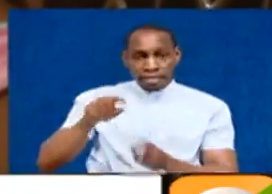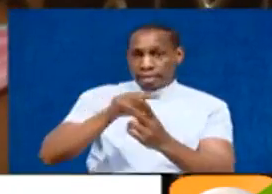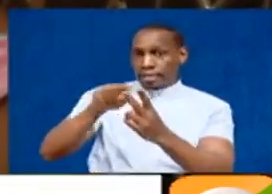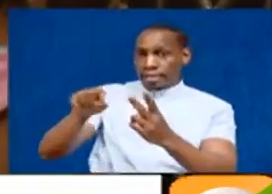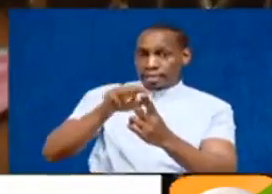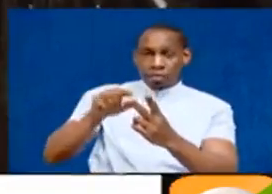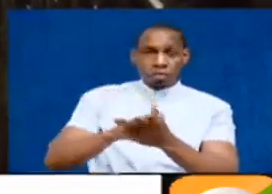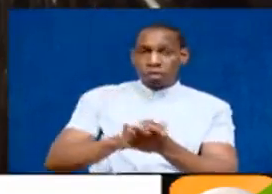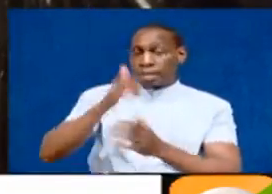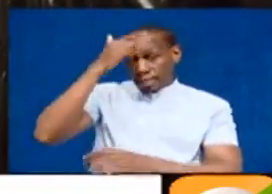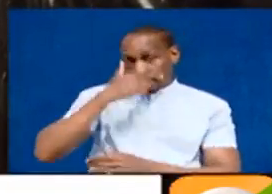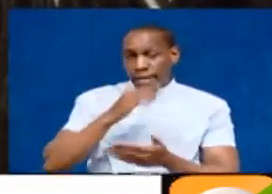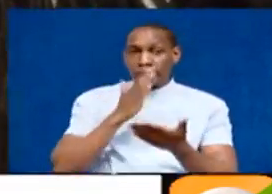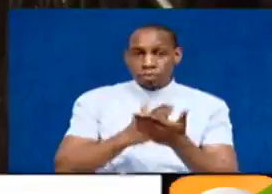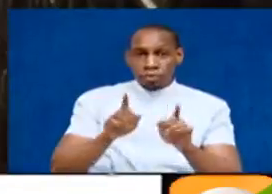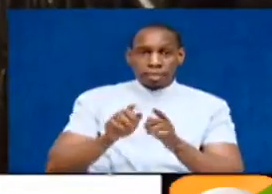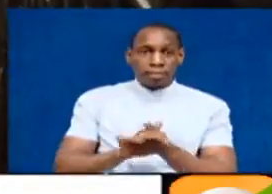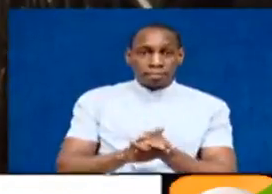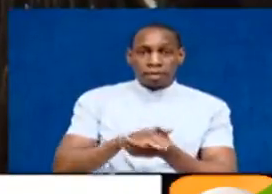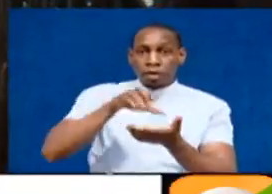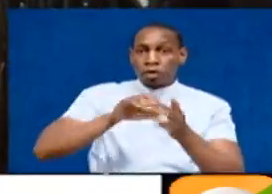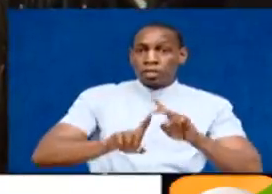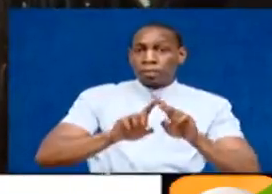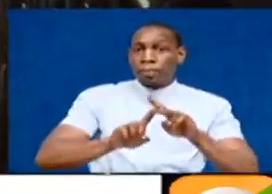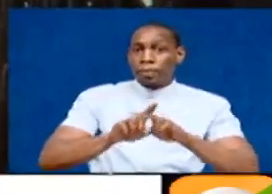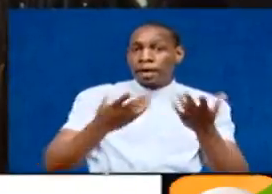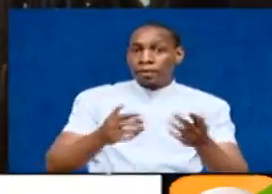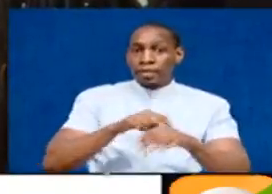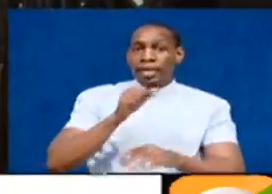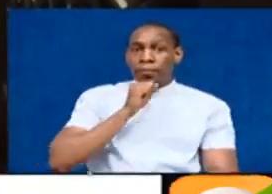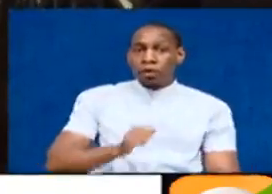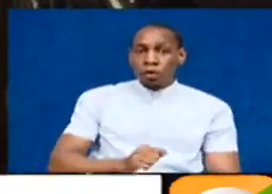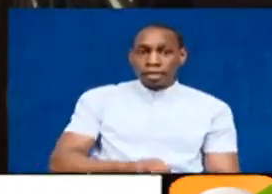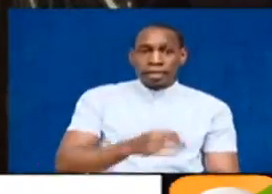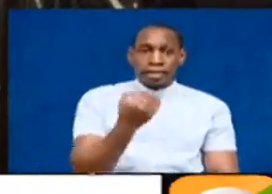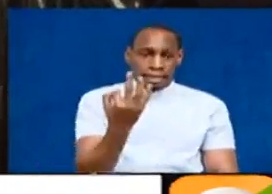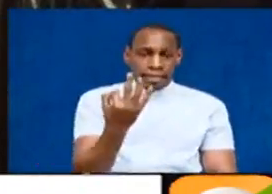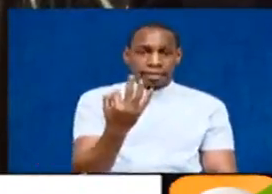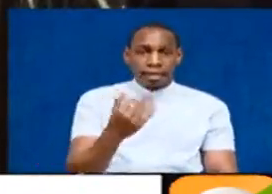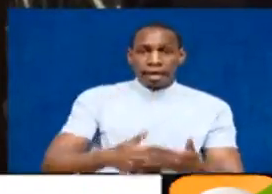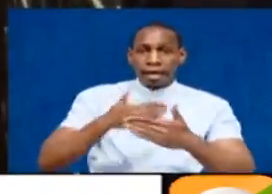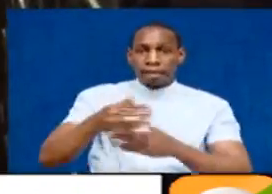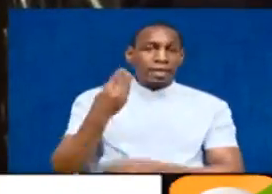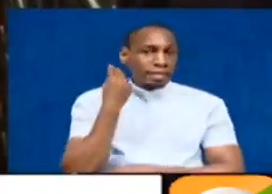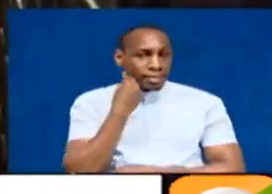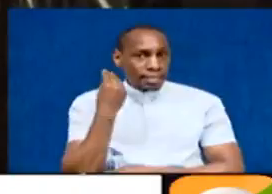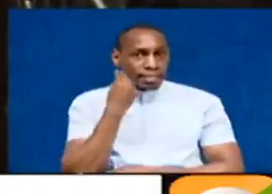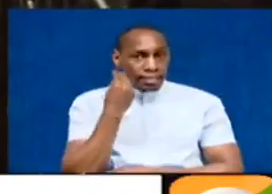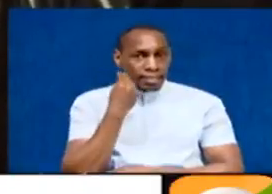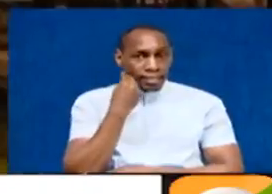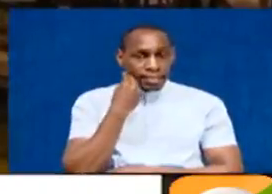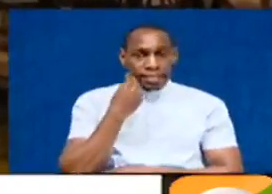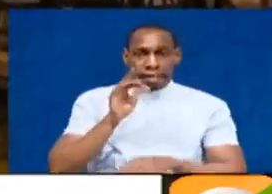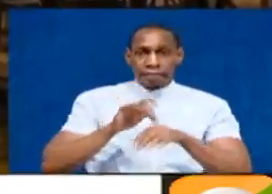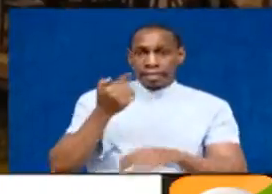Wawili hawa hawana uwezo wa kuona na walijipata katika hali hii wakiwa na umri wa miaka 3 baada ya kuugua ugonjwa wa